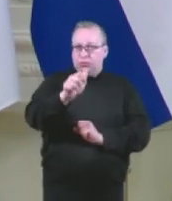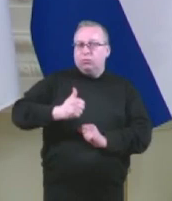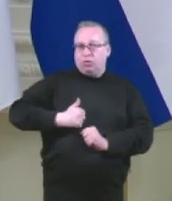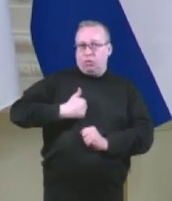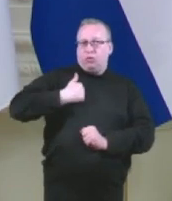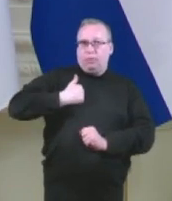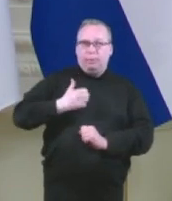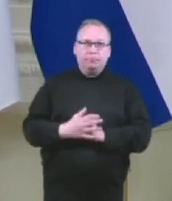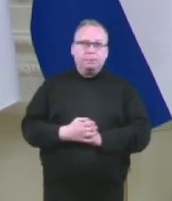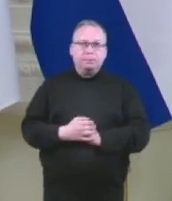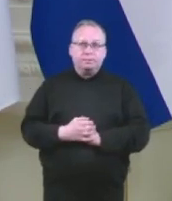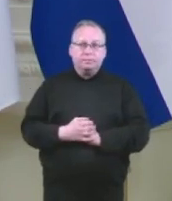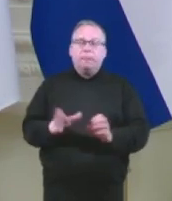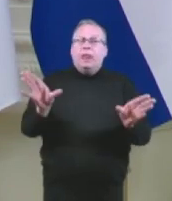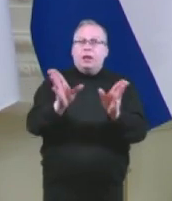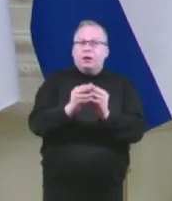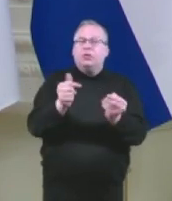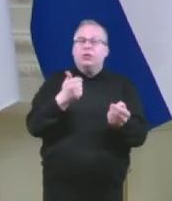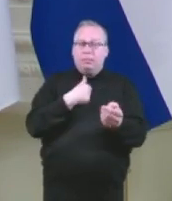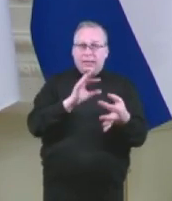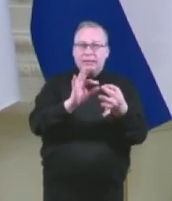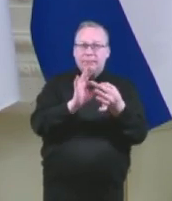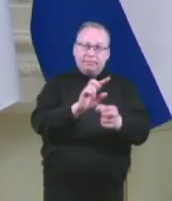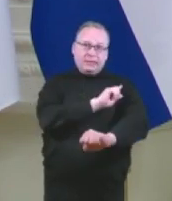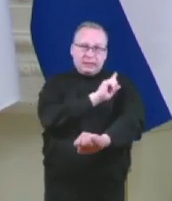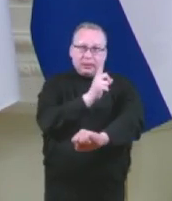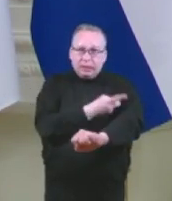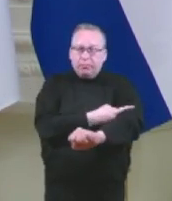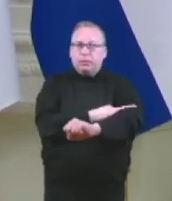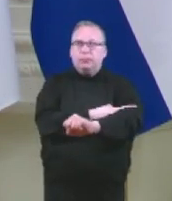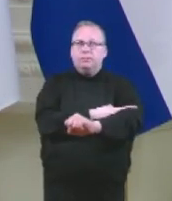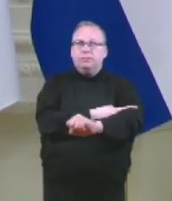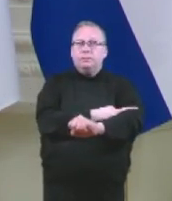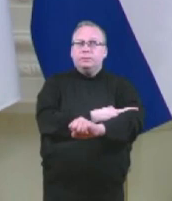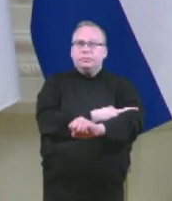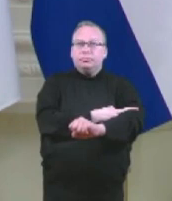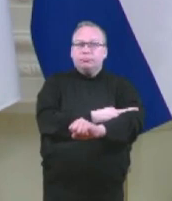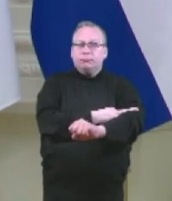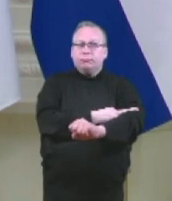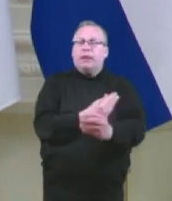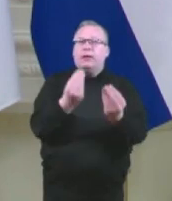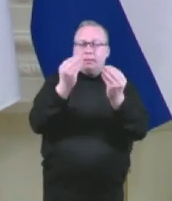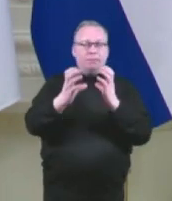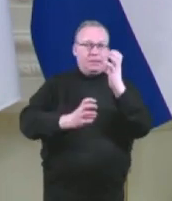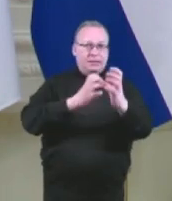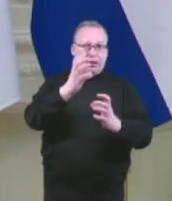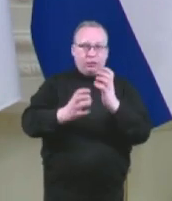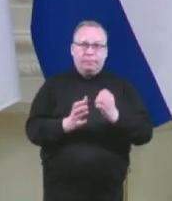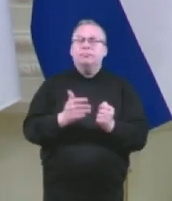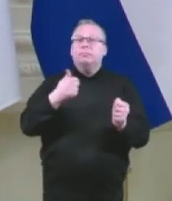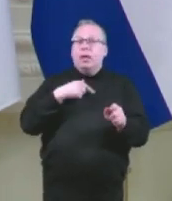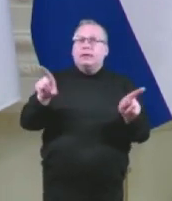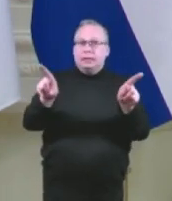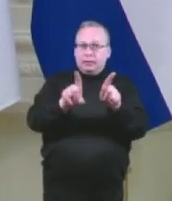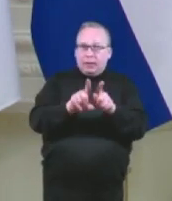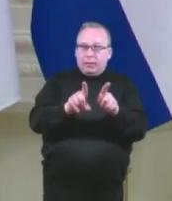Kartu mes palaikome tvarų ir klestinti pasaulį. Mes taip pat